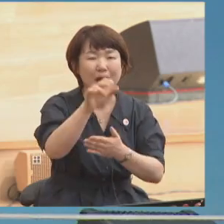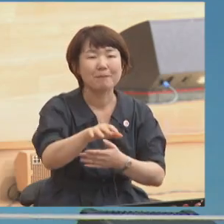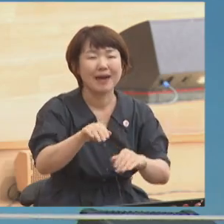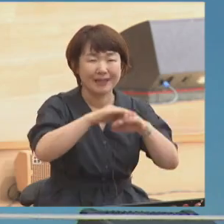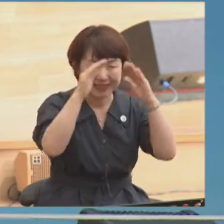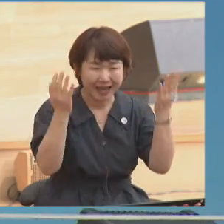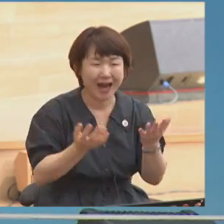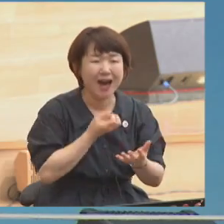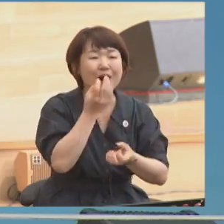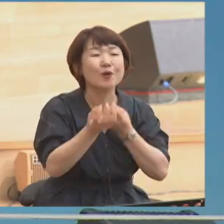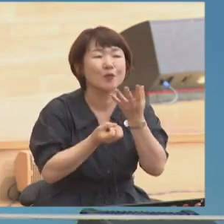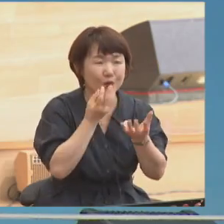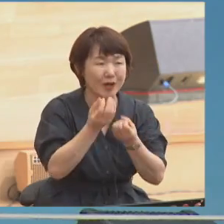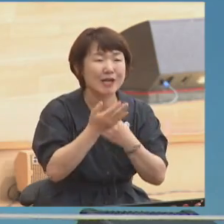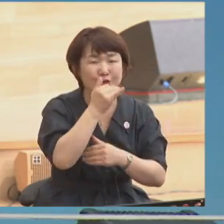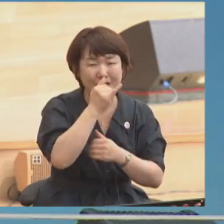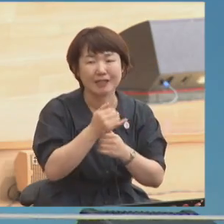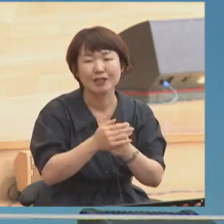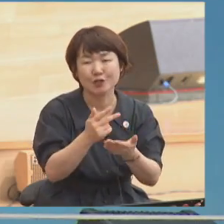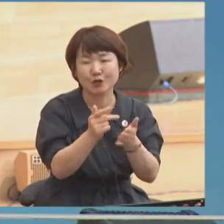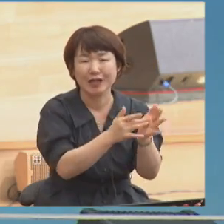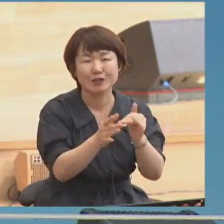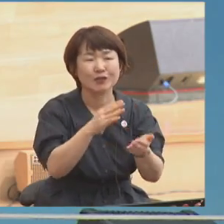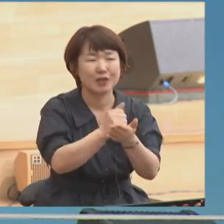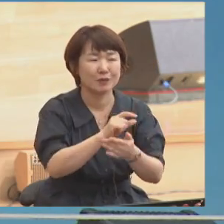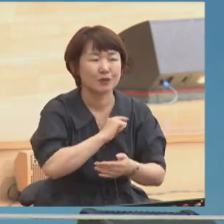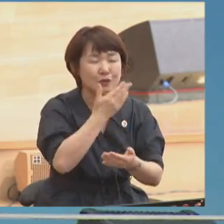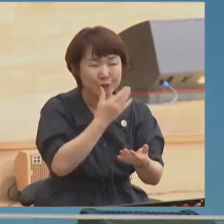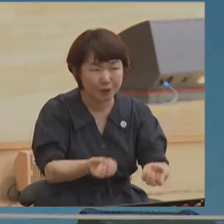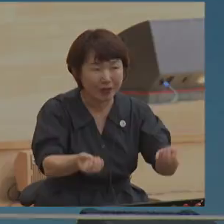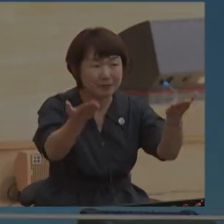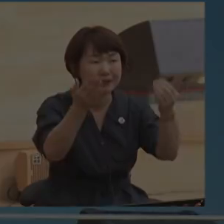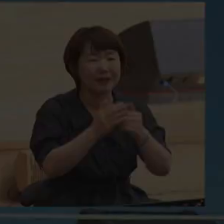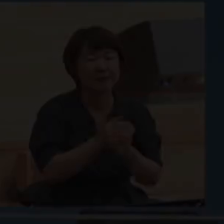끄집어낼 수 있기를 주 예수 이름으로 축원합니다. 축원합니다.